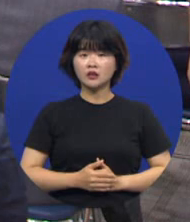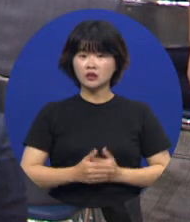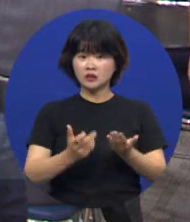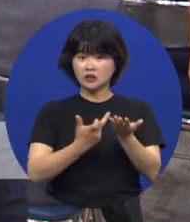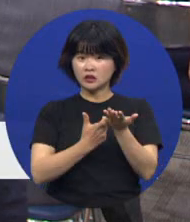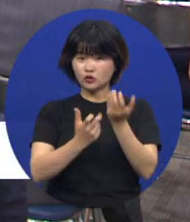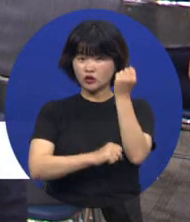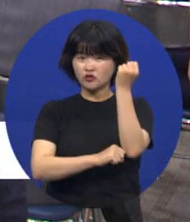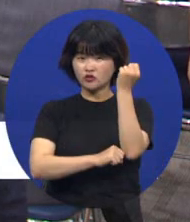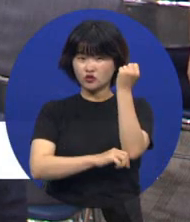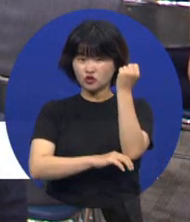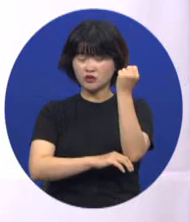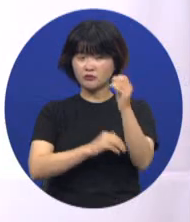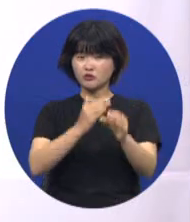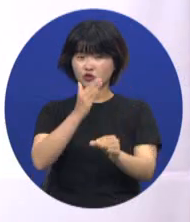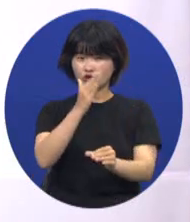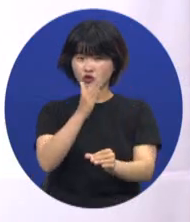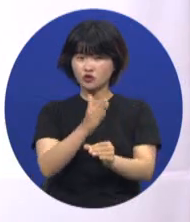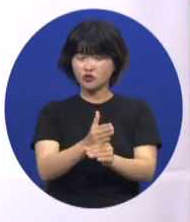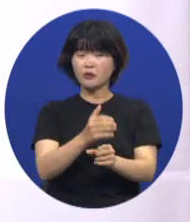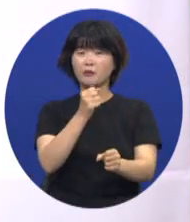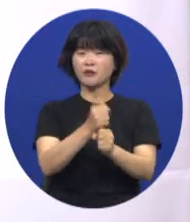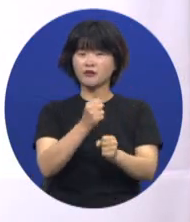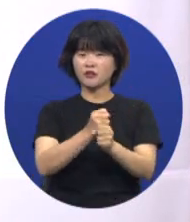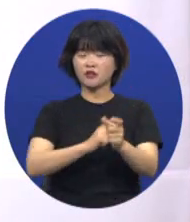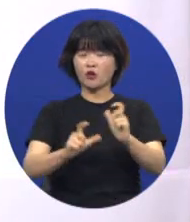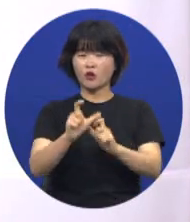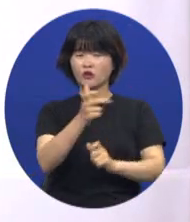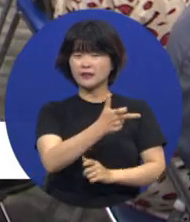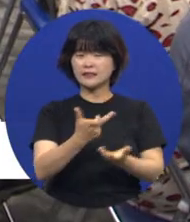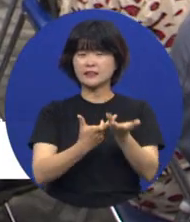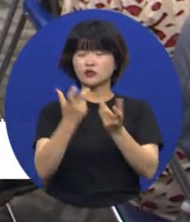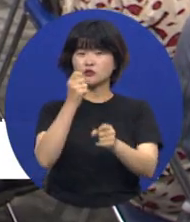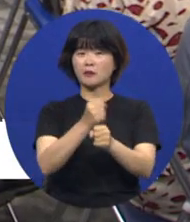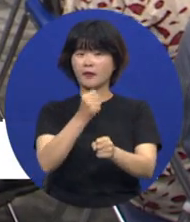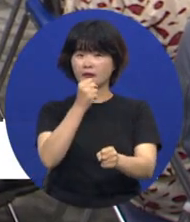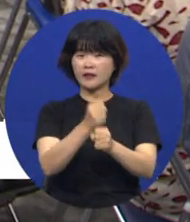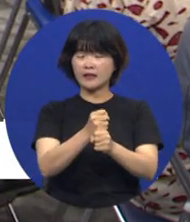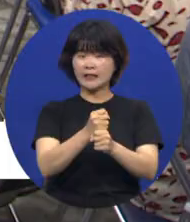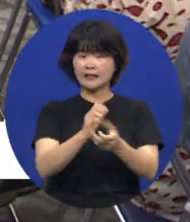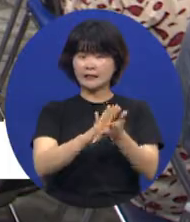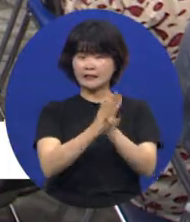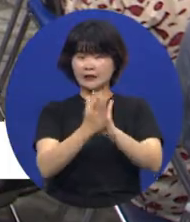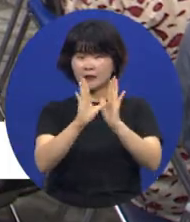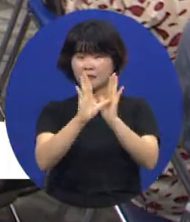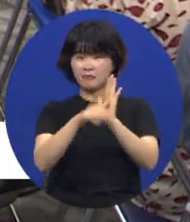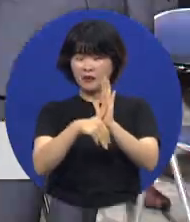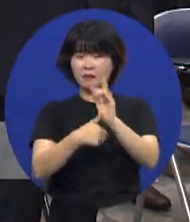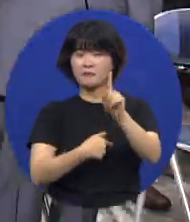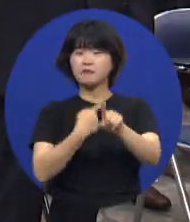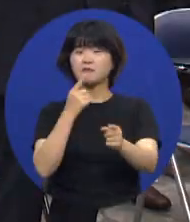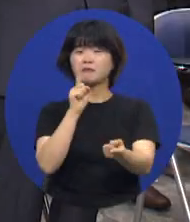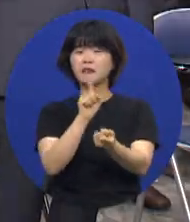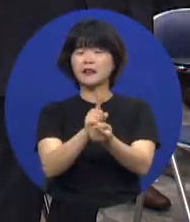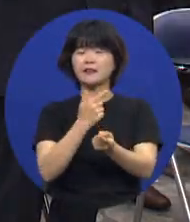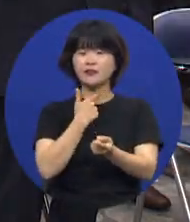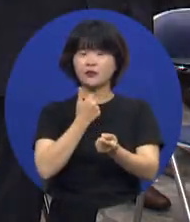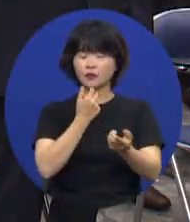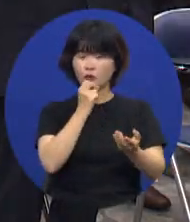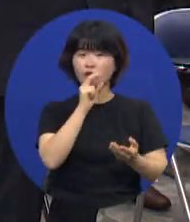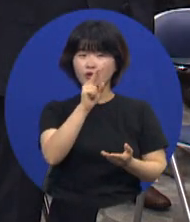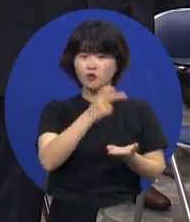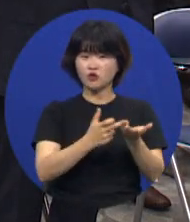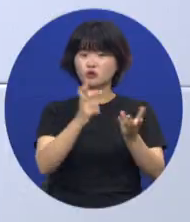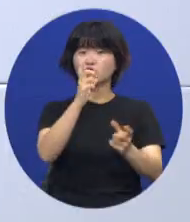제주의 뿌리 깊은 연고주의를 청산하고 더큰 제주를 만들겠다며 세대 교체 돌풍과 함께 등장했던 원희룡